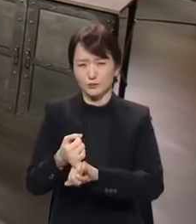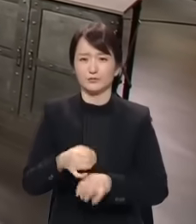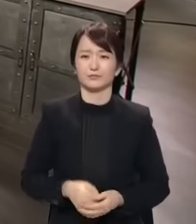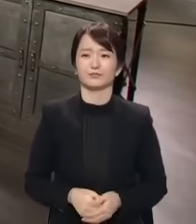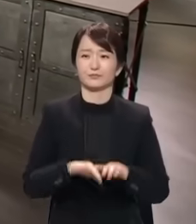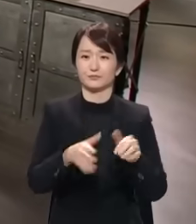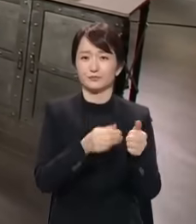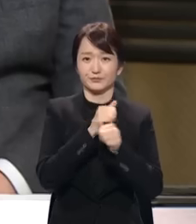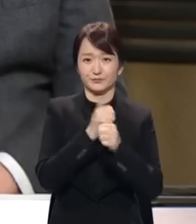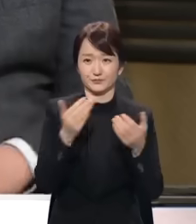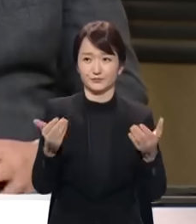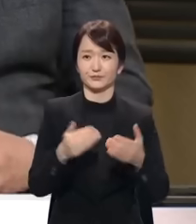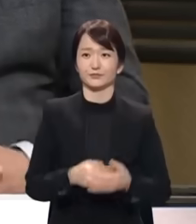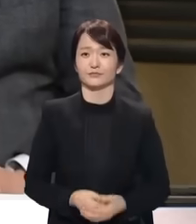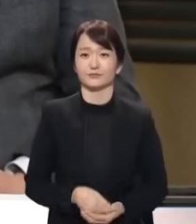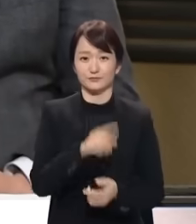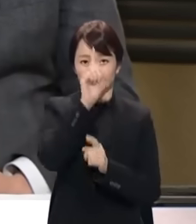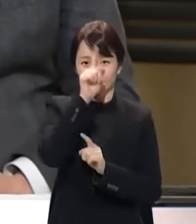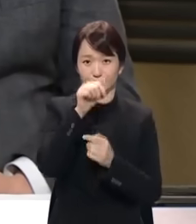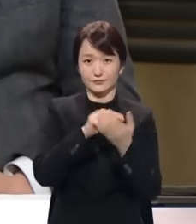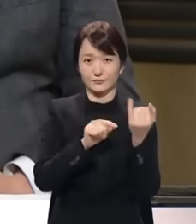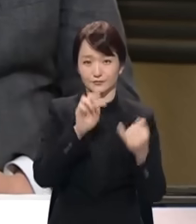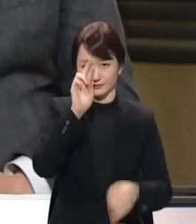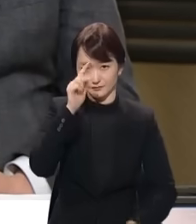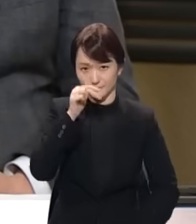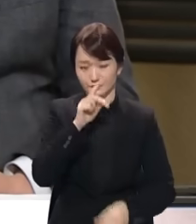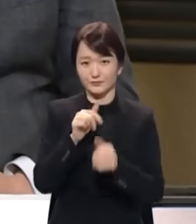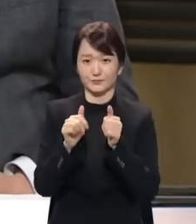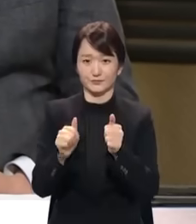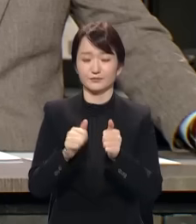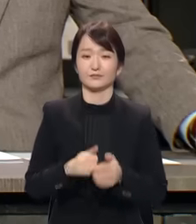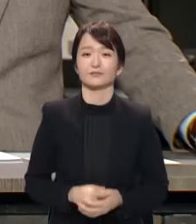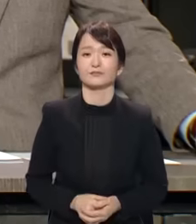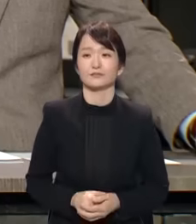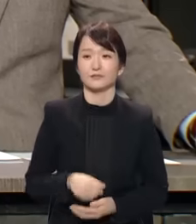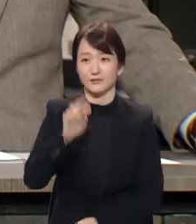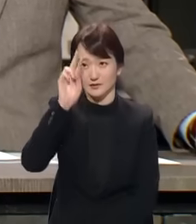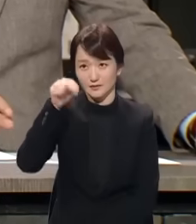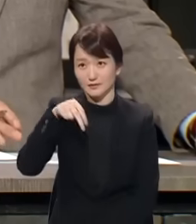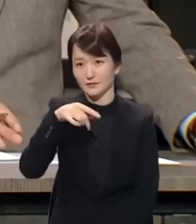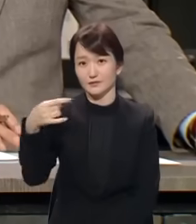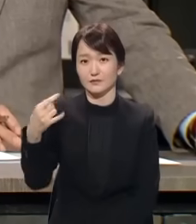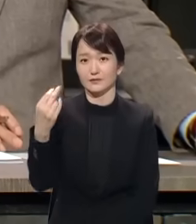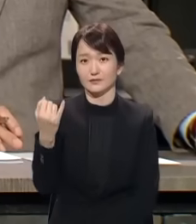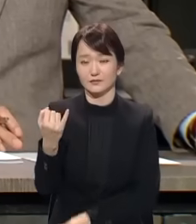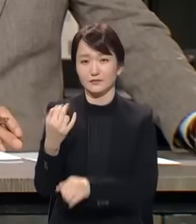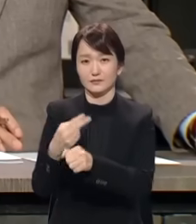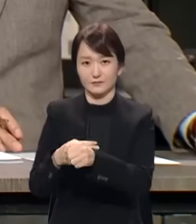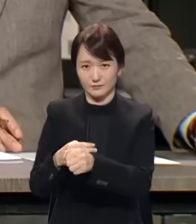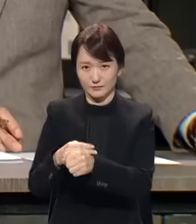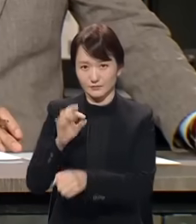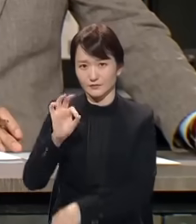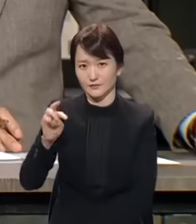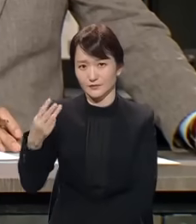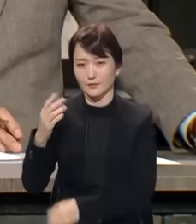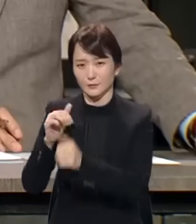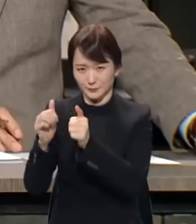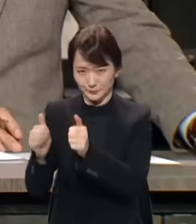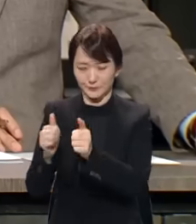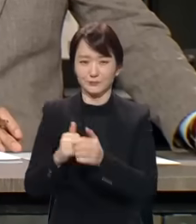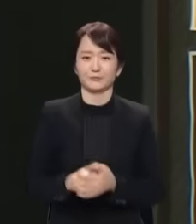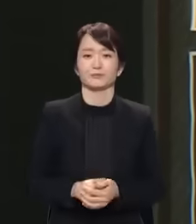소개 올리죠. 예. 이자연 기자, 박지훈 변호사, 박상희 한국열린 사이버대 교수, 양지열 변호사,